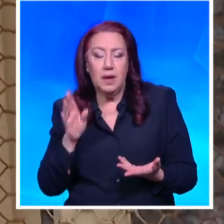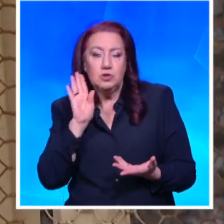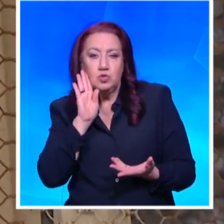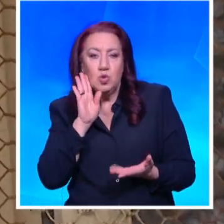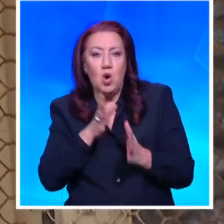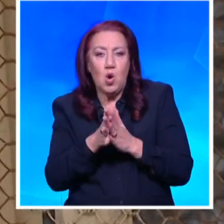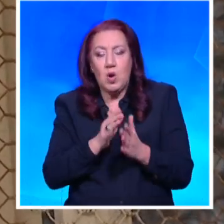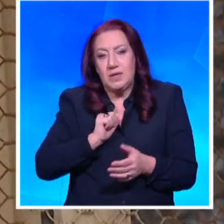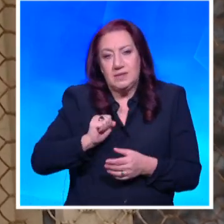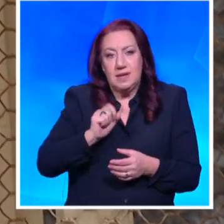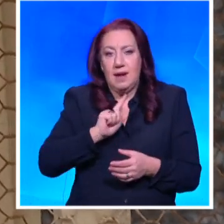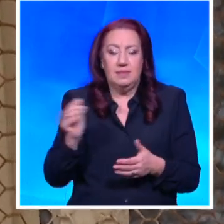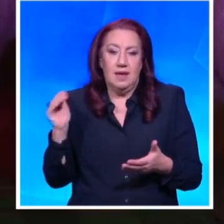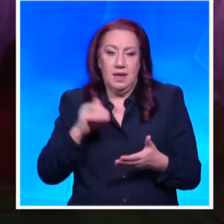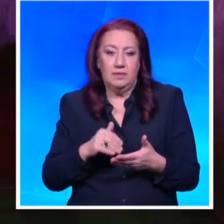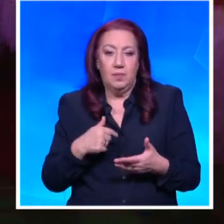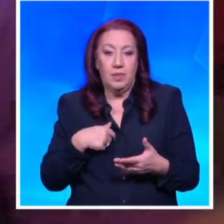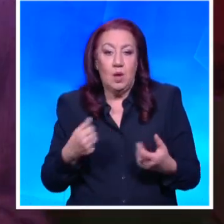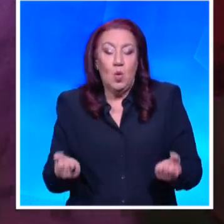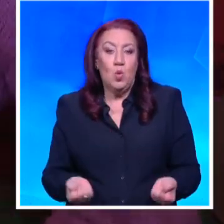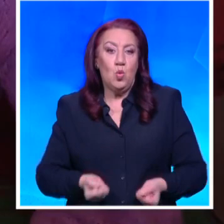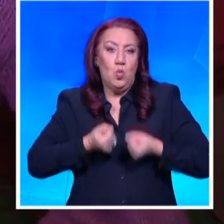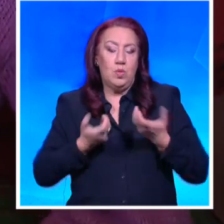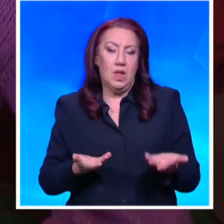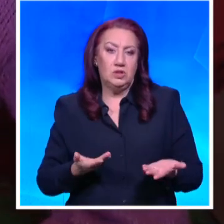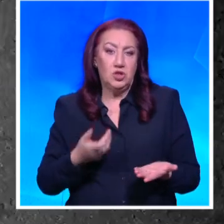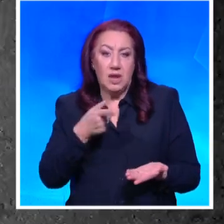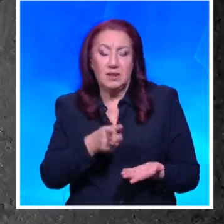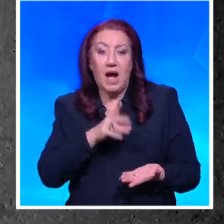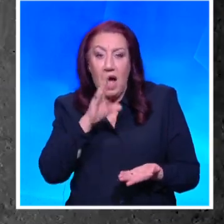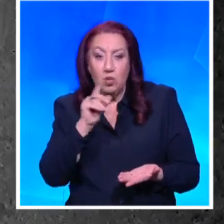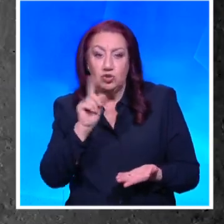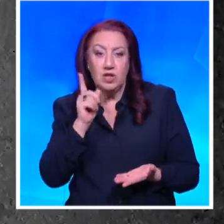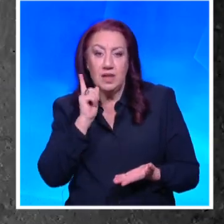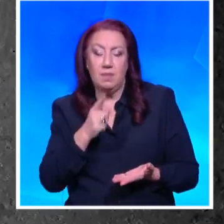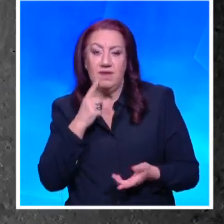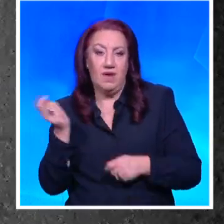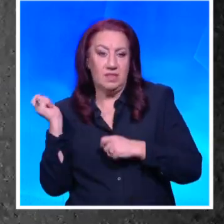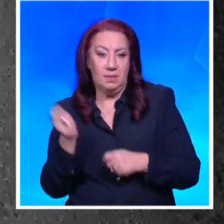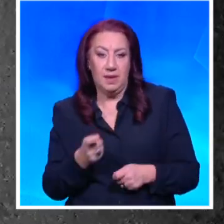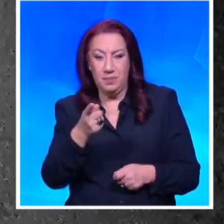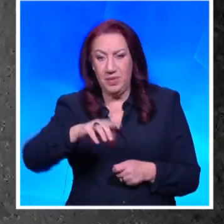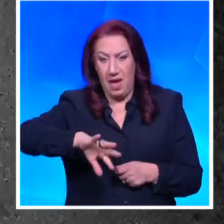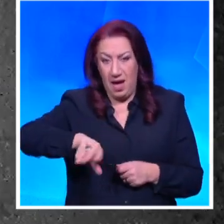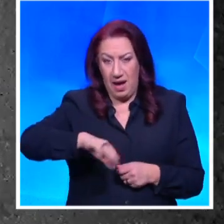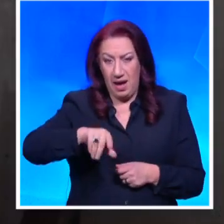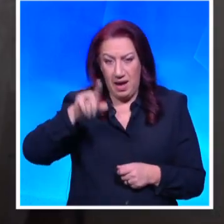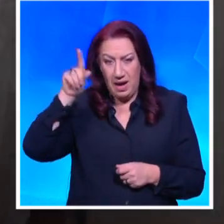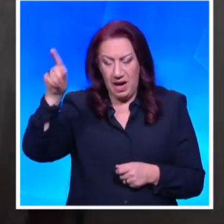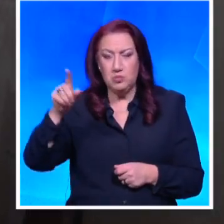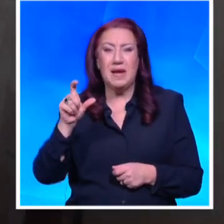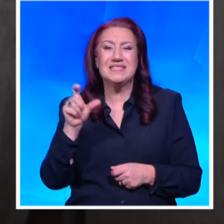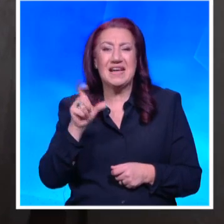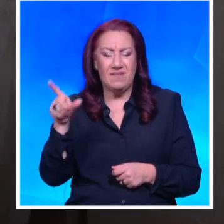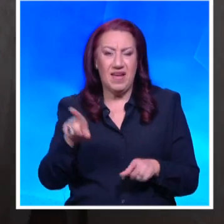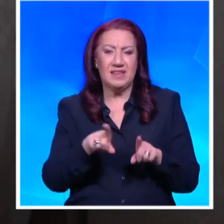дойде. Направо се оплаших. Давай, куче са не бие така, бе! И кражбата в Скравена, и грабежът в Градешница са разкрити,